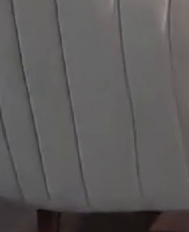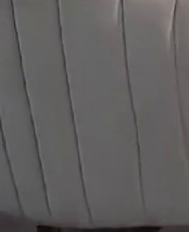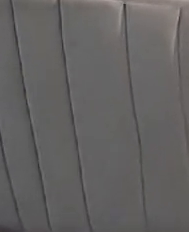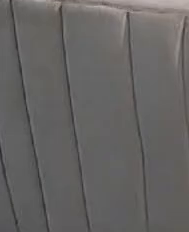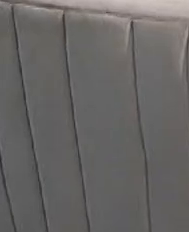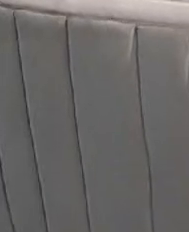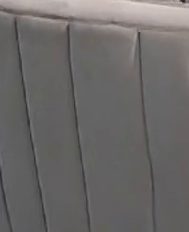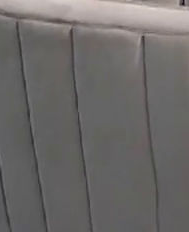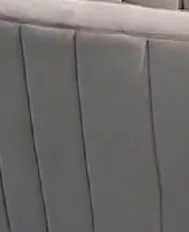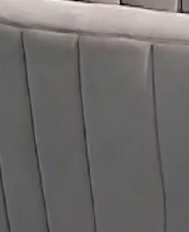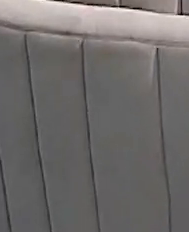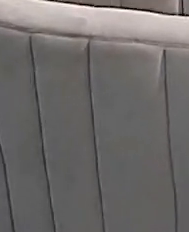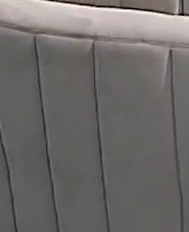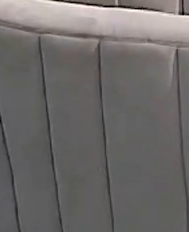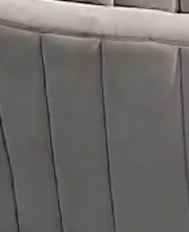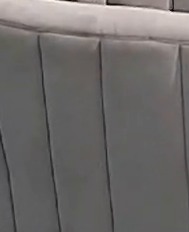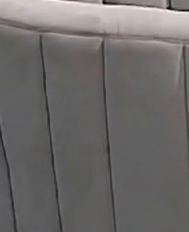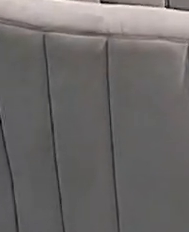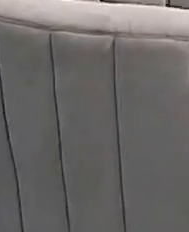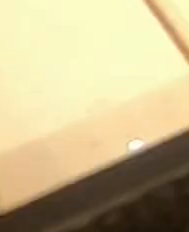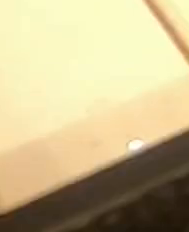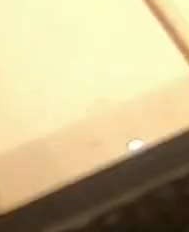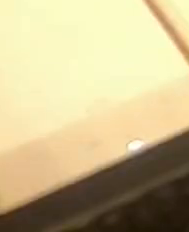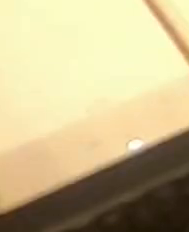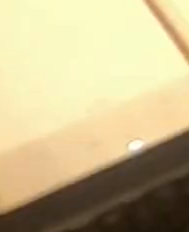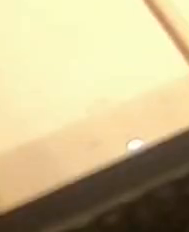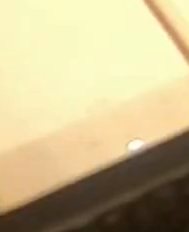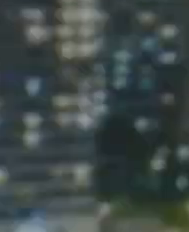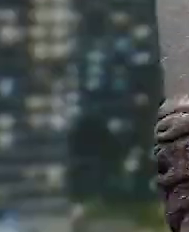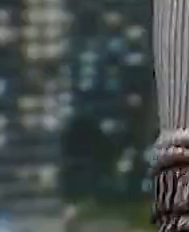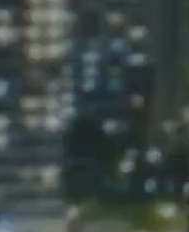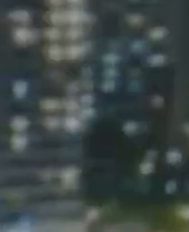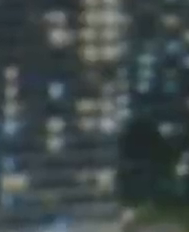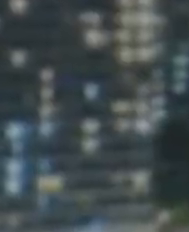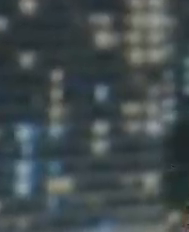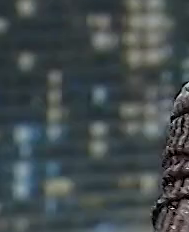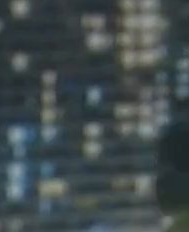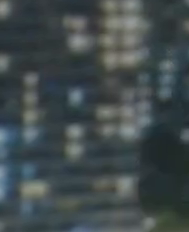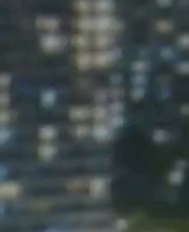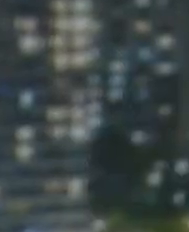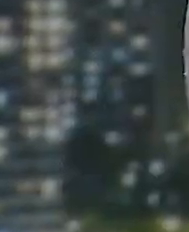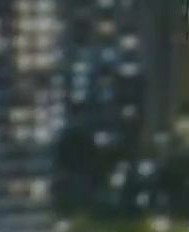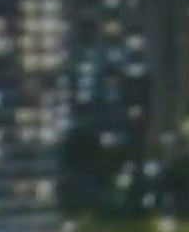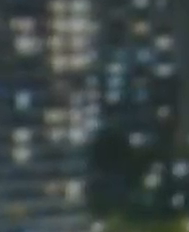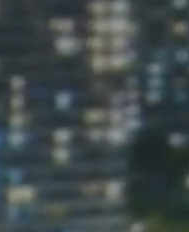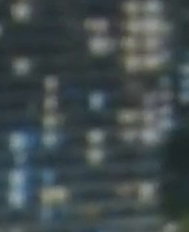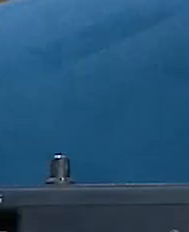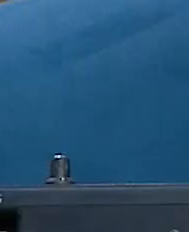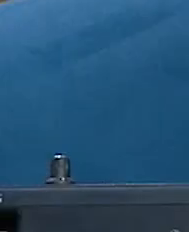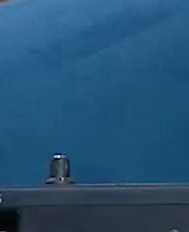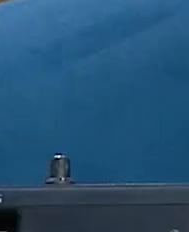السنيورة كده كده اهو، عايزة لها صورة كده كده اهو، بصت في العدسة كده كده